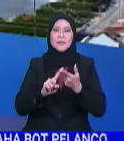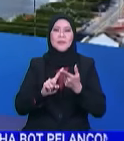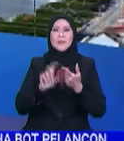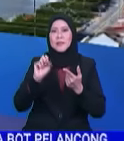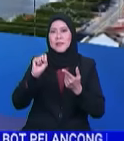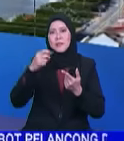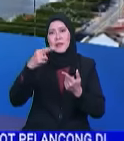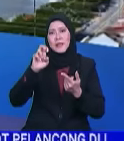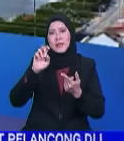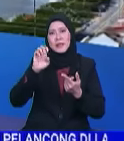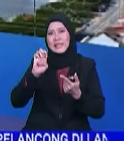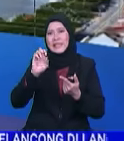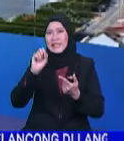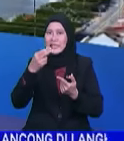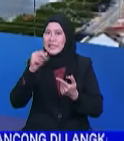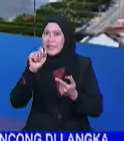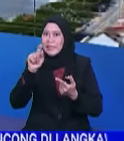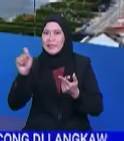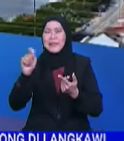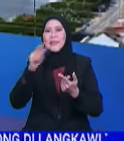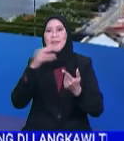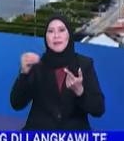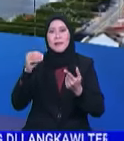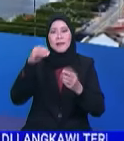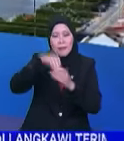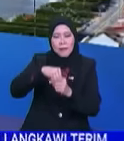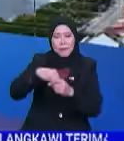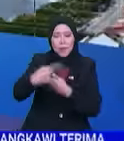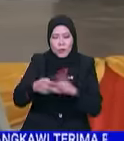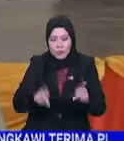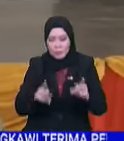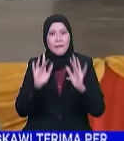spreadsheet, malah mempunyai fungsi internet di dalam kotak.